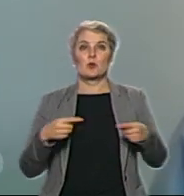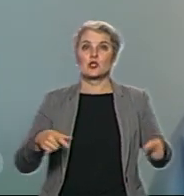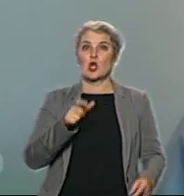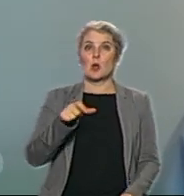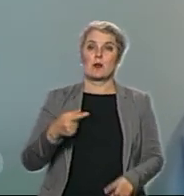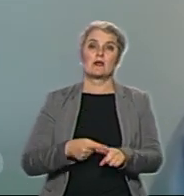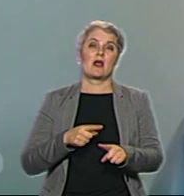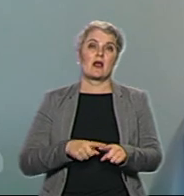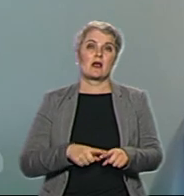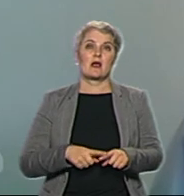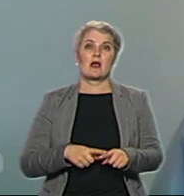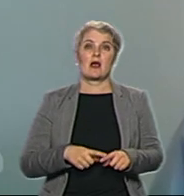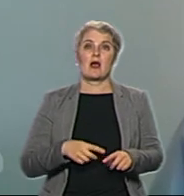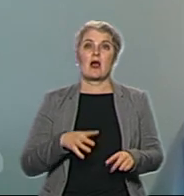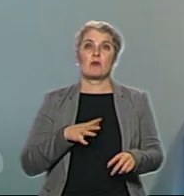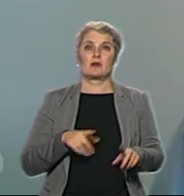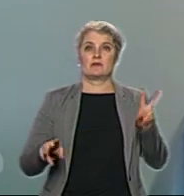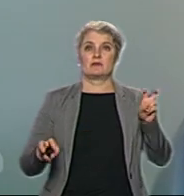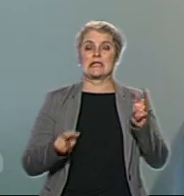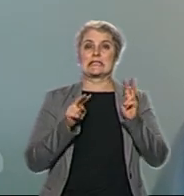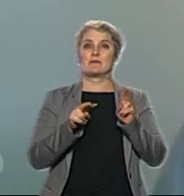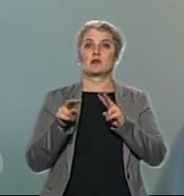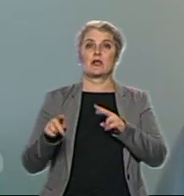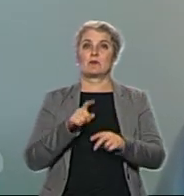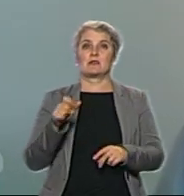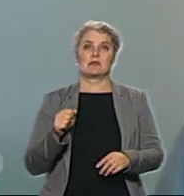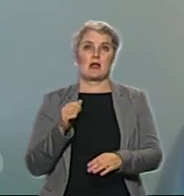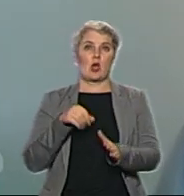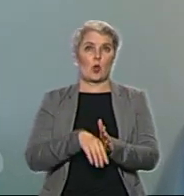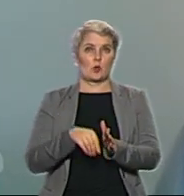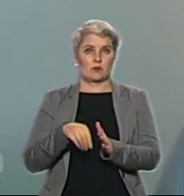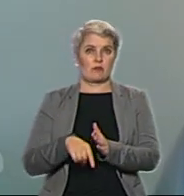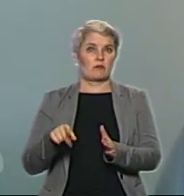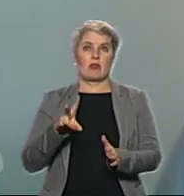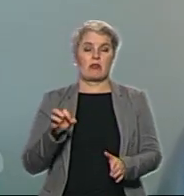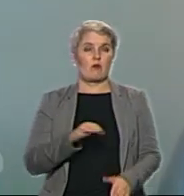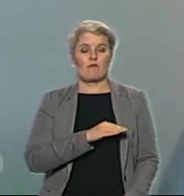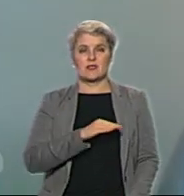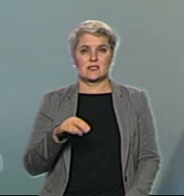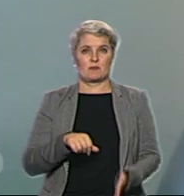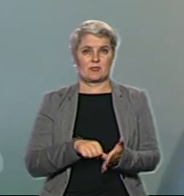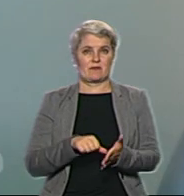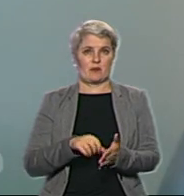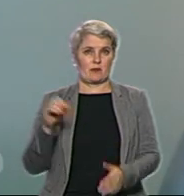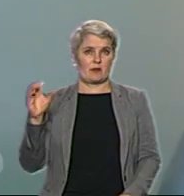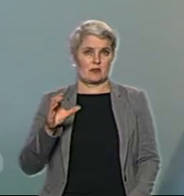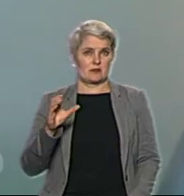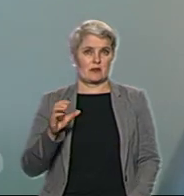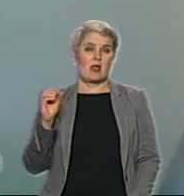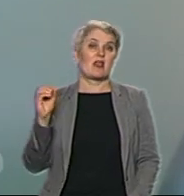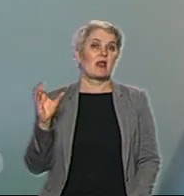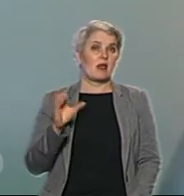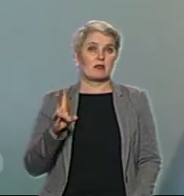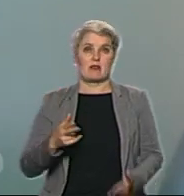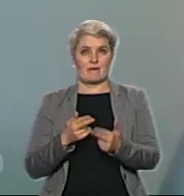які виступають так званими спостерігачами за голосуванням. Але вони не є офіційними представниками ЄС. ЄС